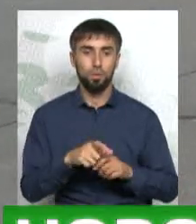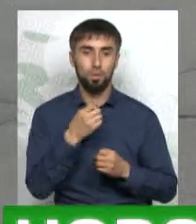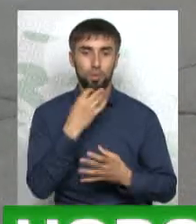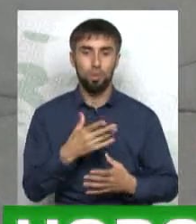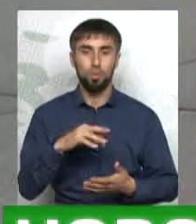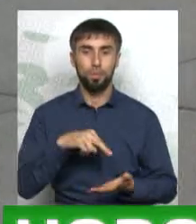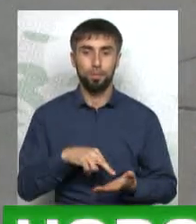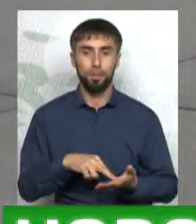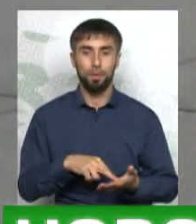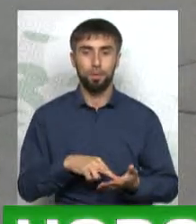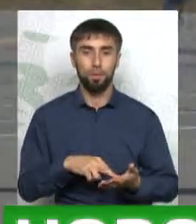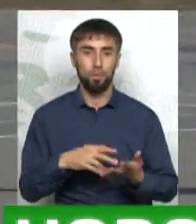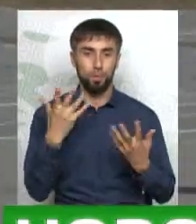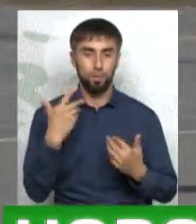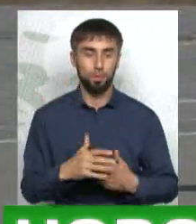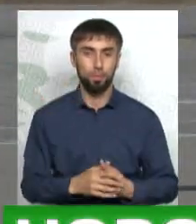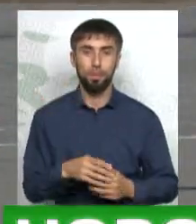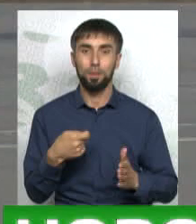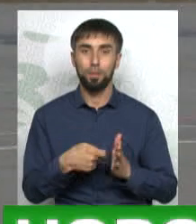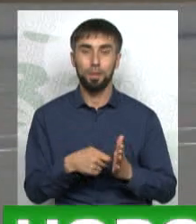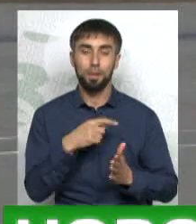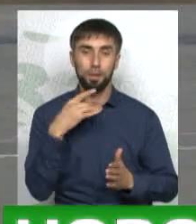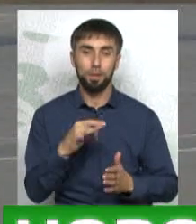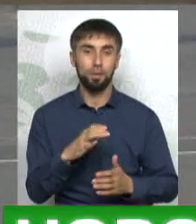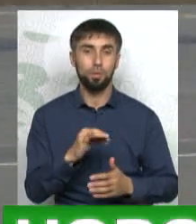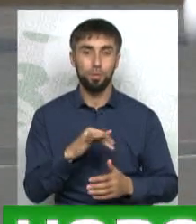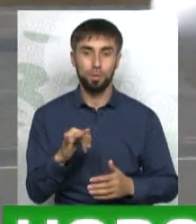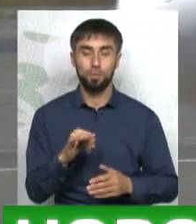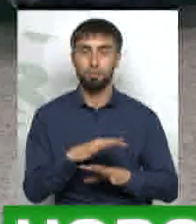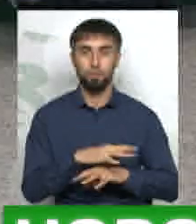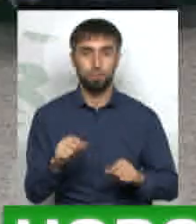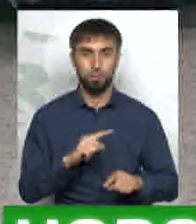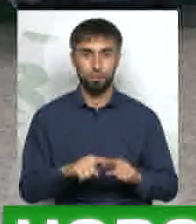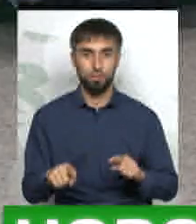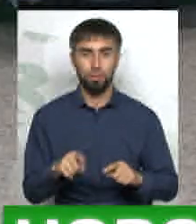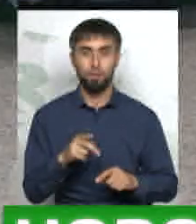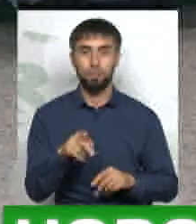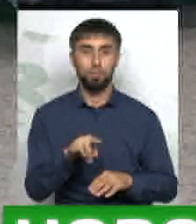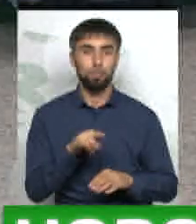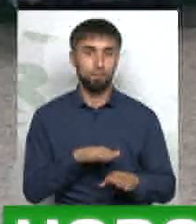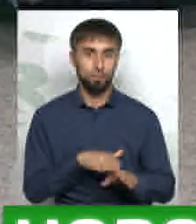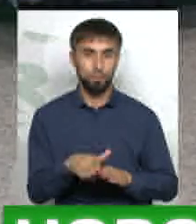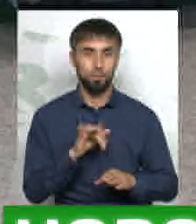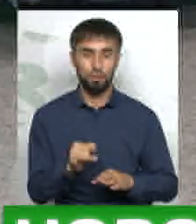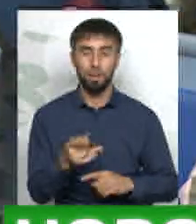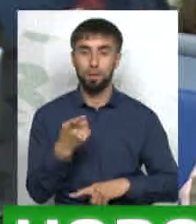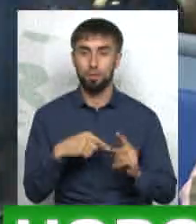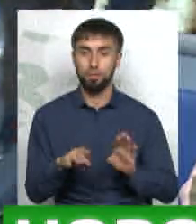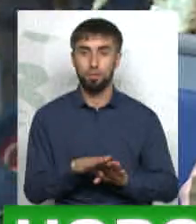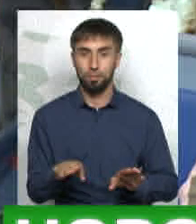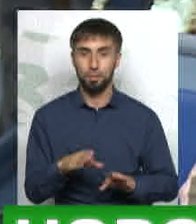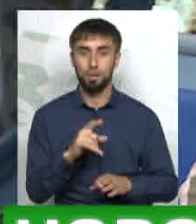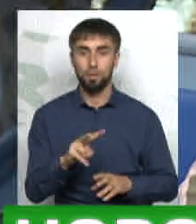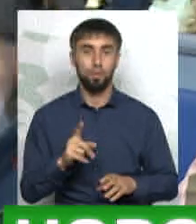по цене, комфортные. Билеты в Ингушетию из Сочи раскупили быстро. Борт почти полон, теперь и в обратный путь. В